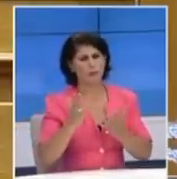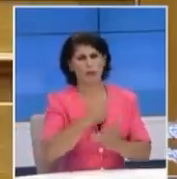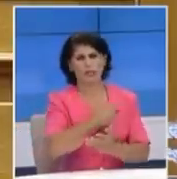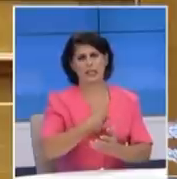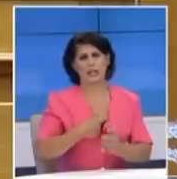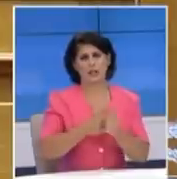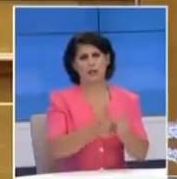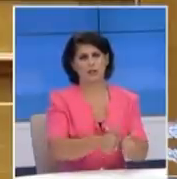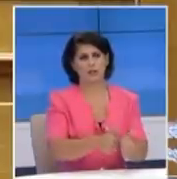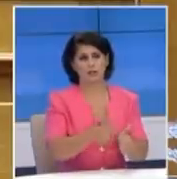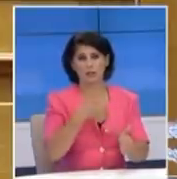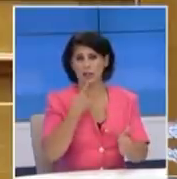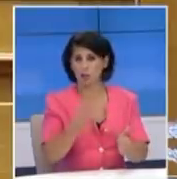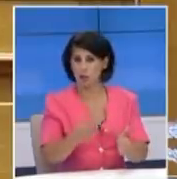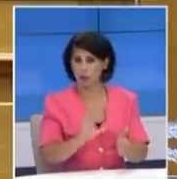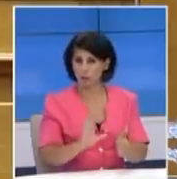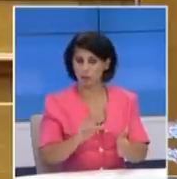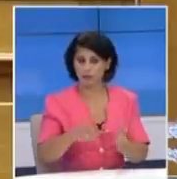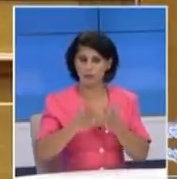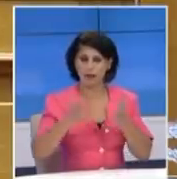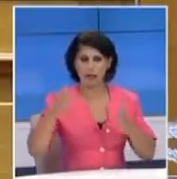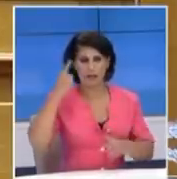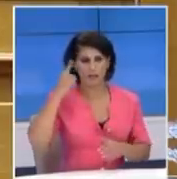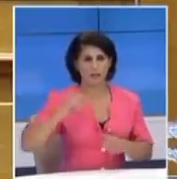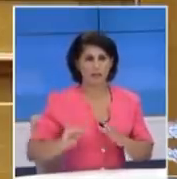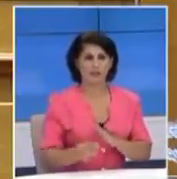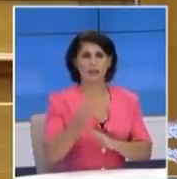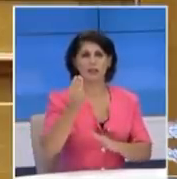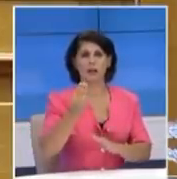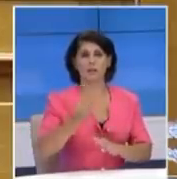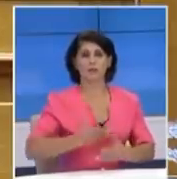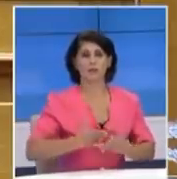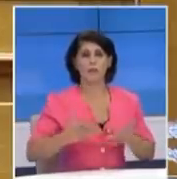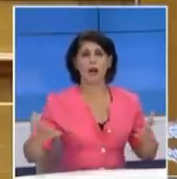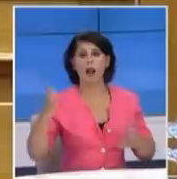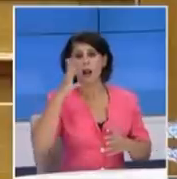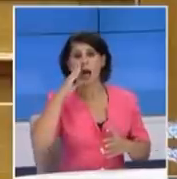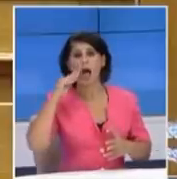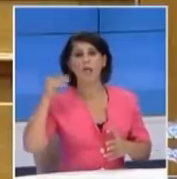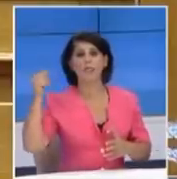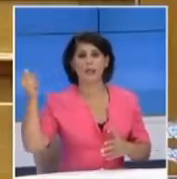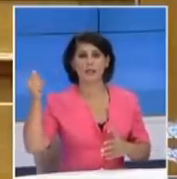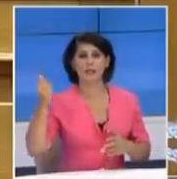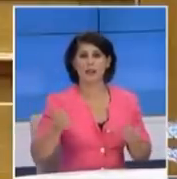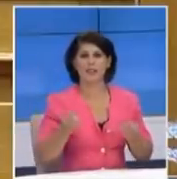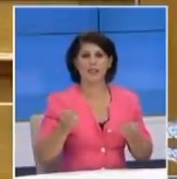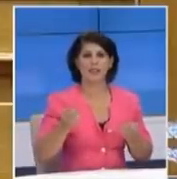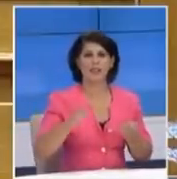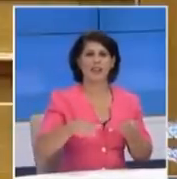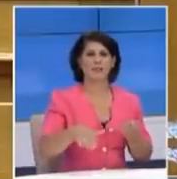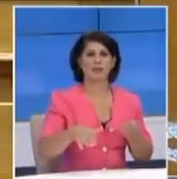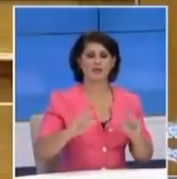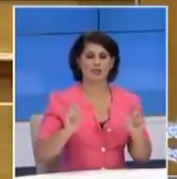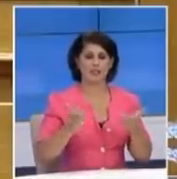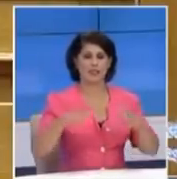Και το λέω αυτό γιατί οι μεγάλες ιδέες γεννιούνται από τους μεγάλους άνδρες. Αλλά οι μεγάλοι άντρες δεν κάνουν εκπτώσεις σε